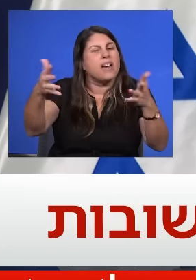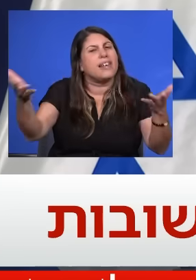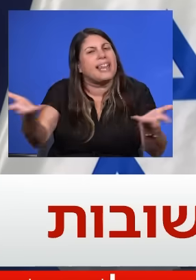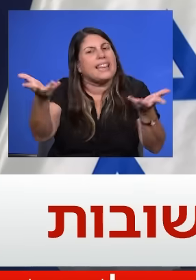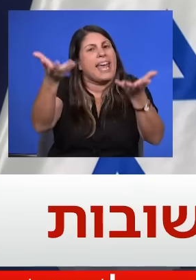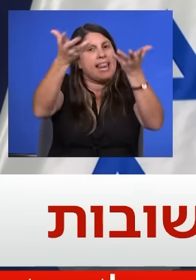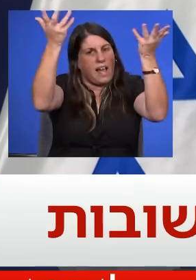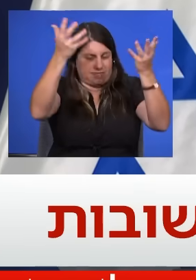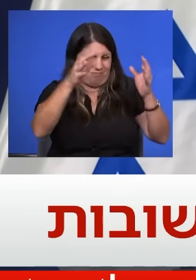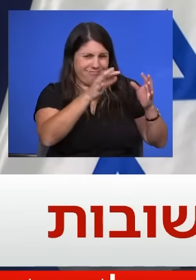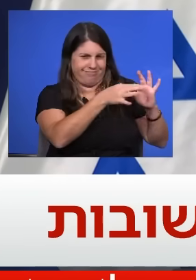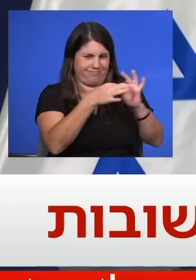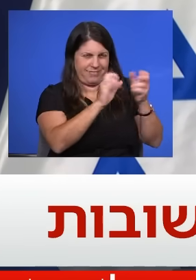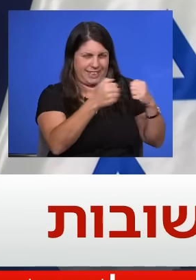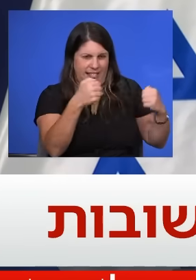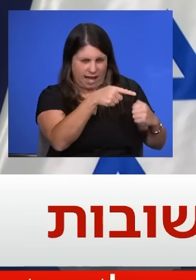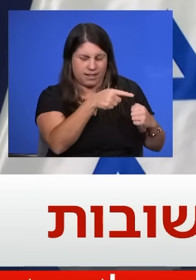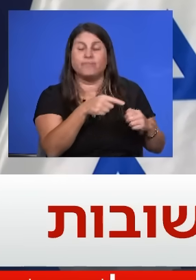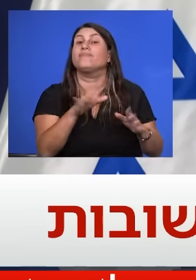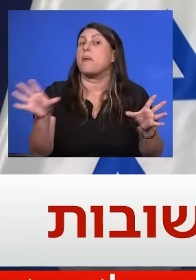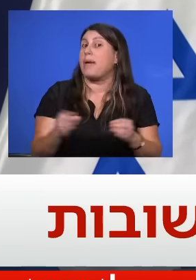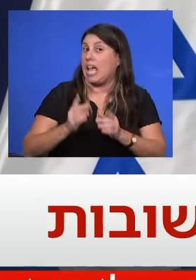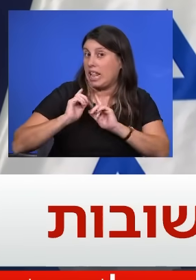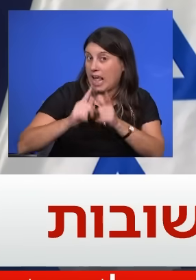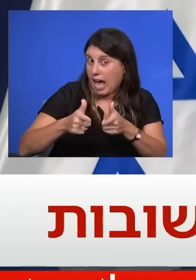נילחם, יחד ננצח.